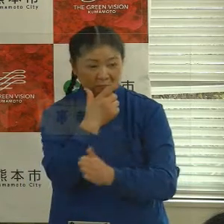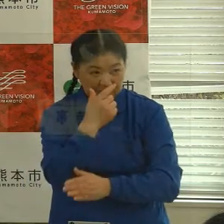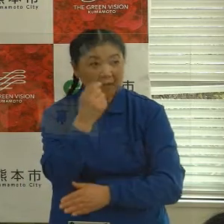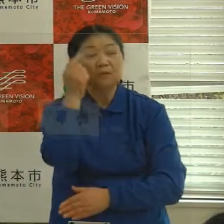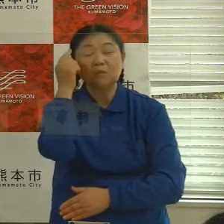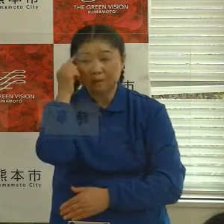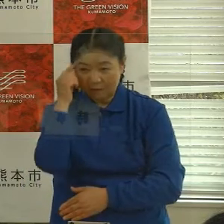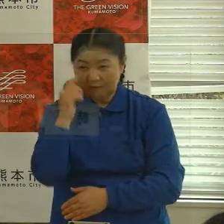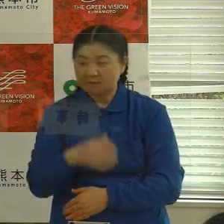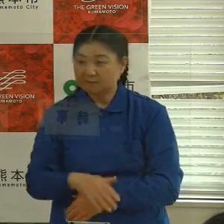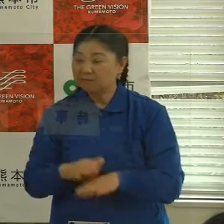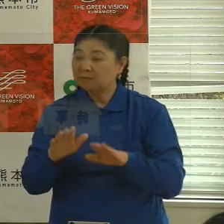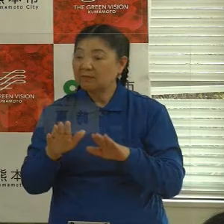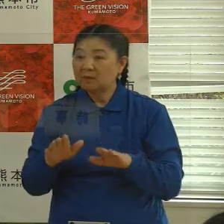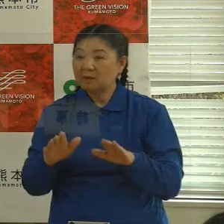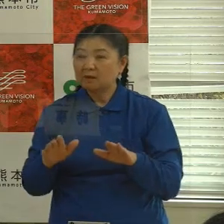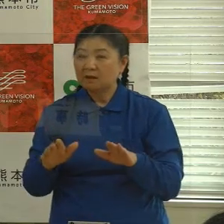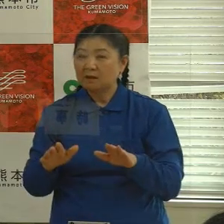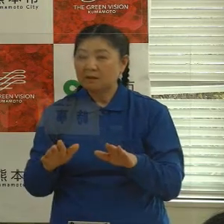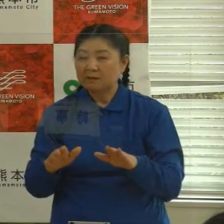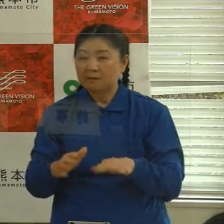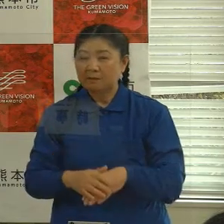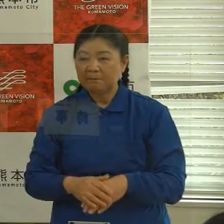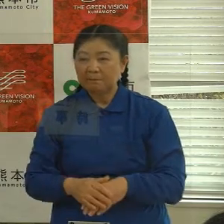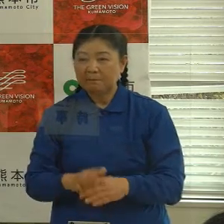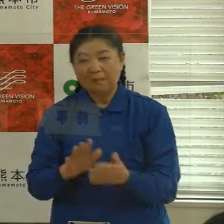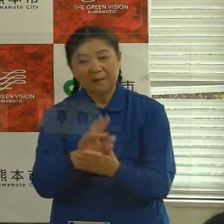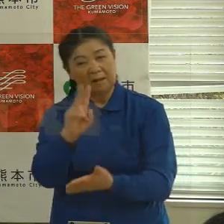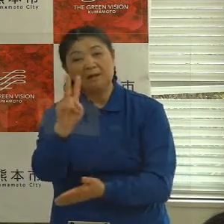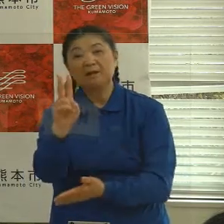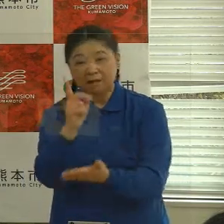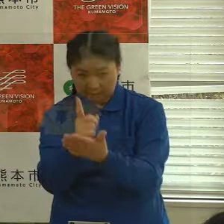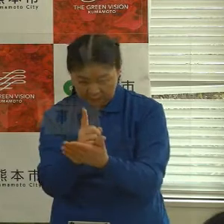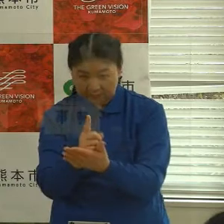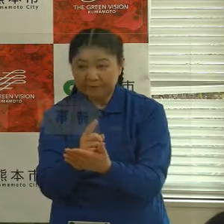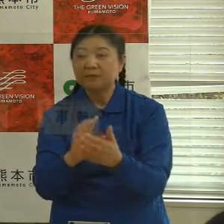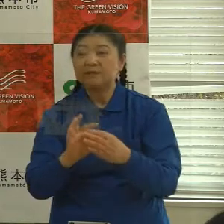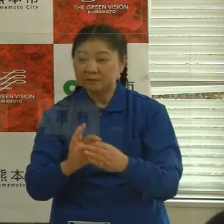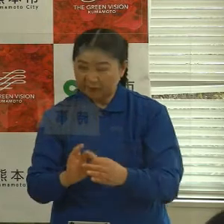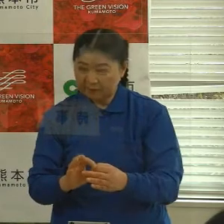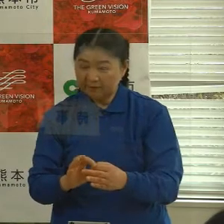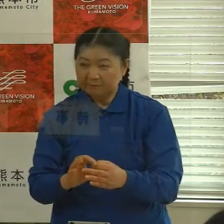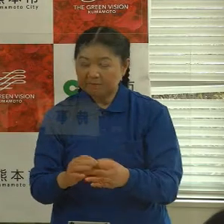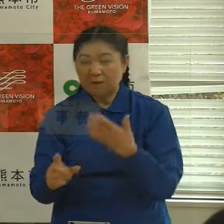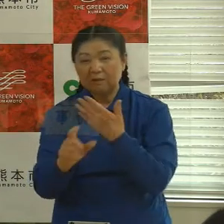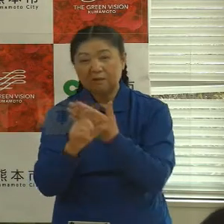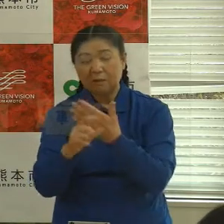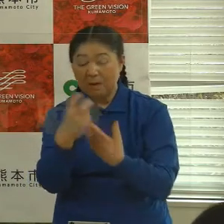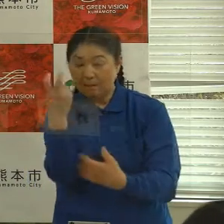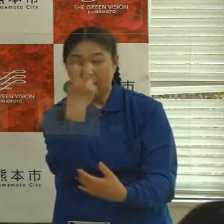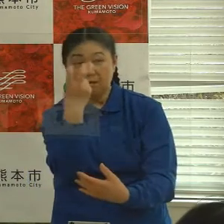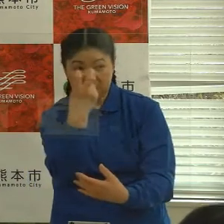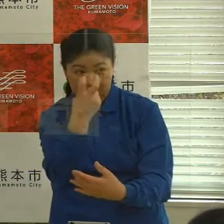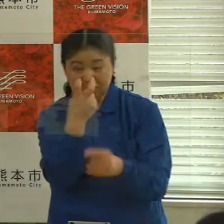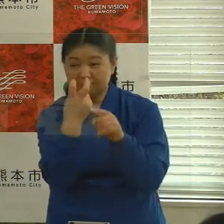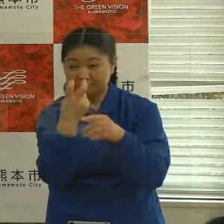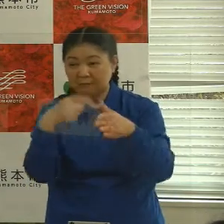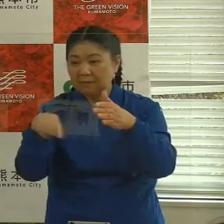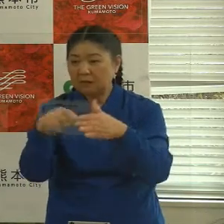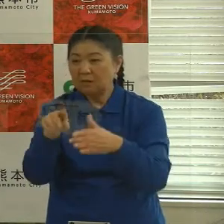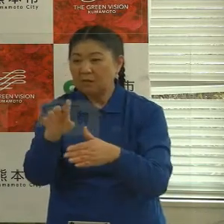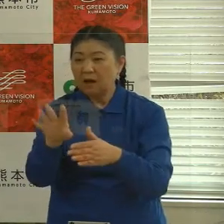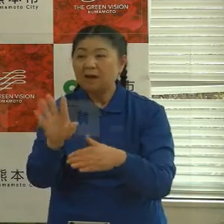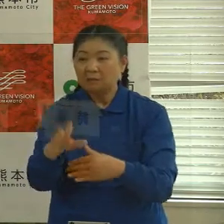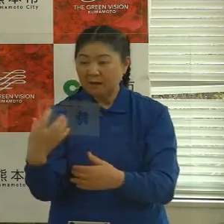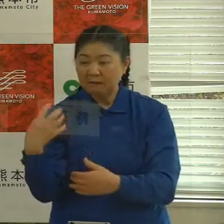というふうに思っています。で、今はまだ2回のカンファレンスしか行っていませんので、例えば確認するようなことがあればですね、担